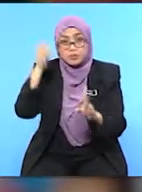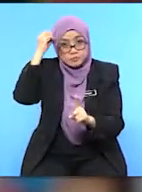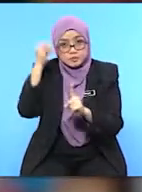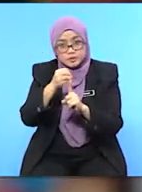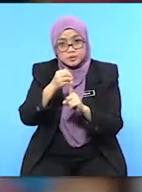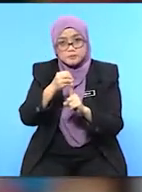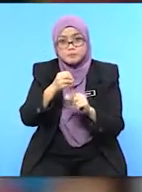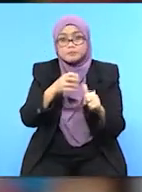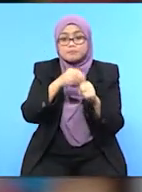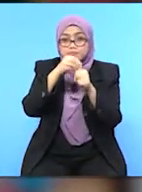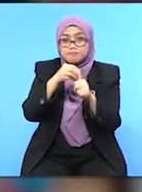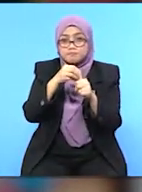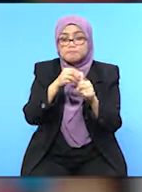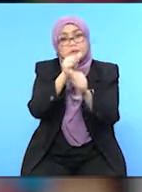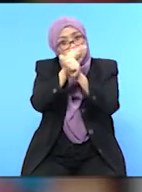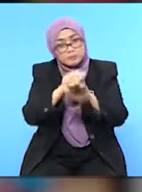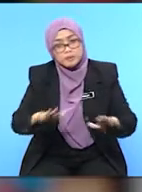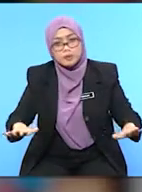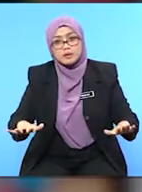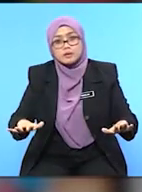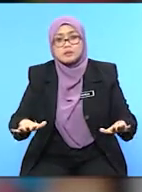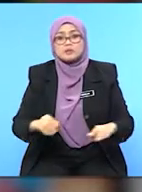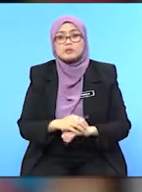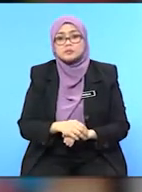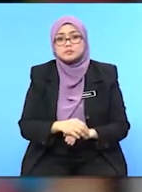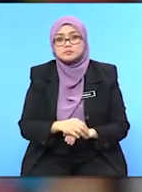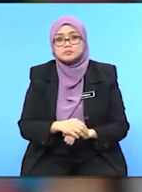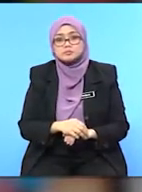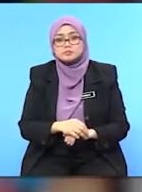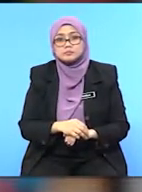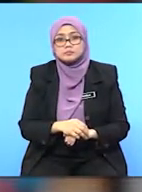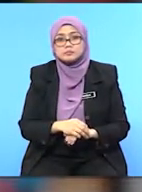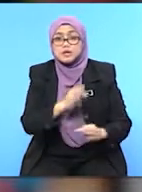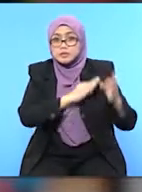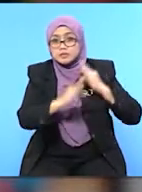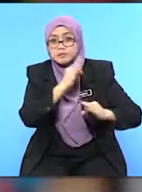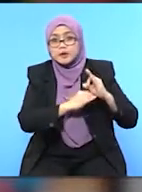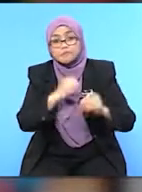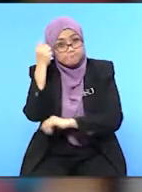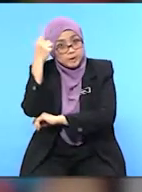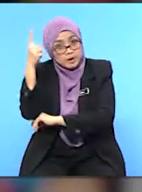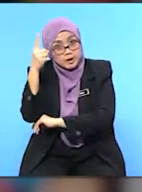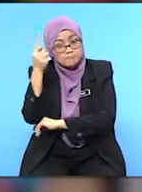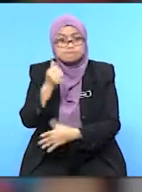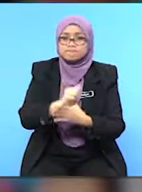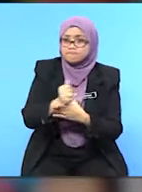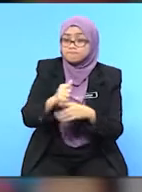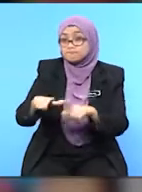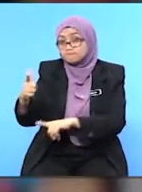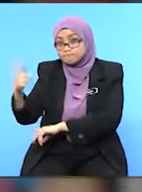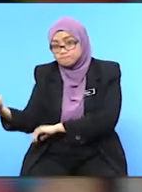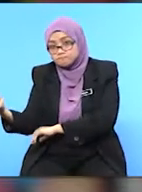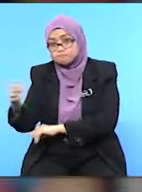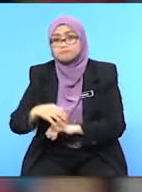pertama memelihara keamanan yang kedua meningkatkan pisah aman tanpa mewujudkan sifat perkauman seterusnya membentuk budaya yang